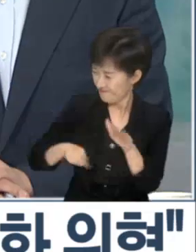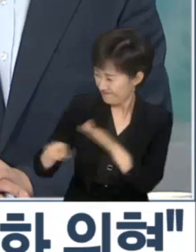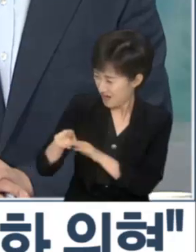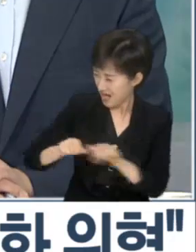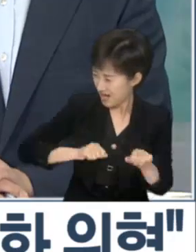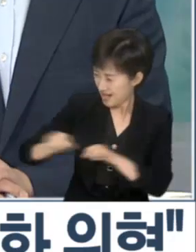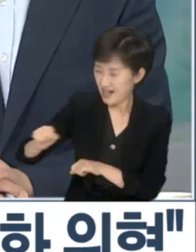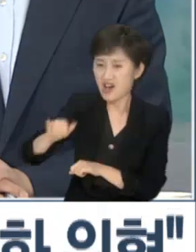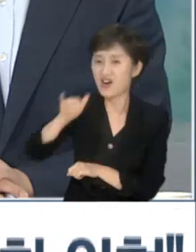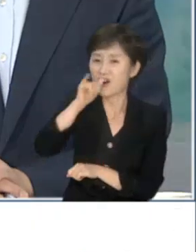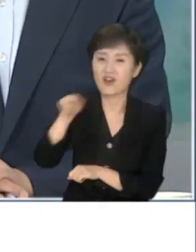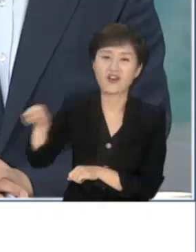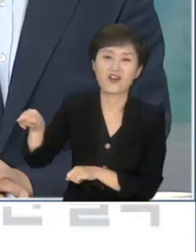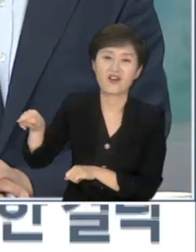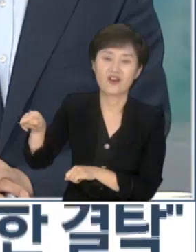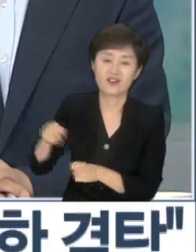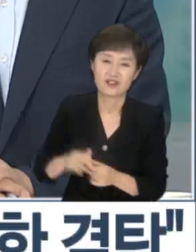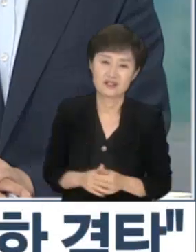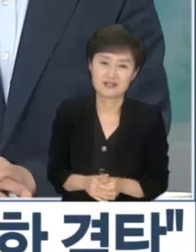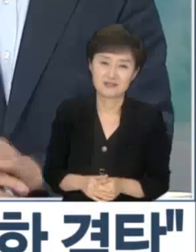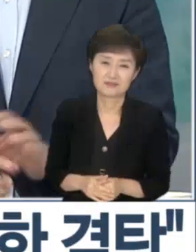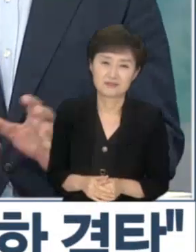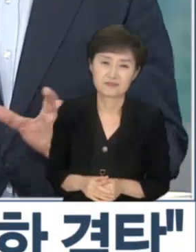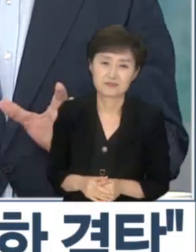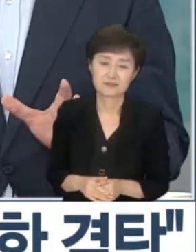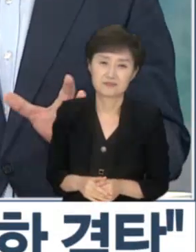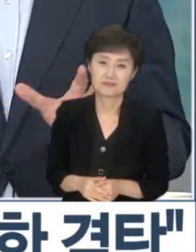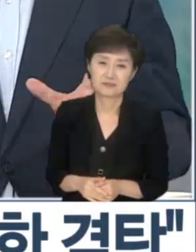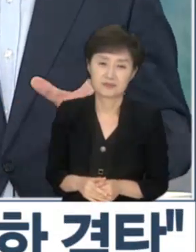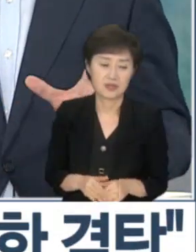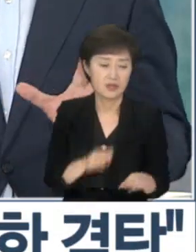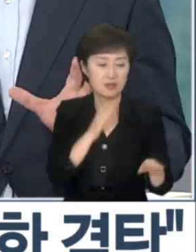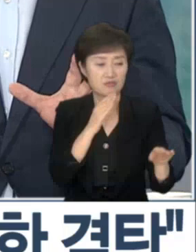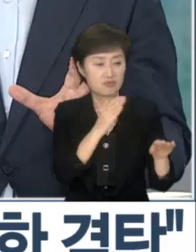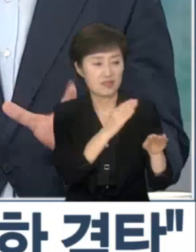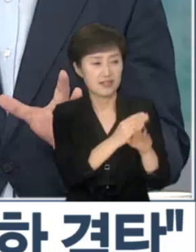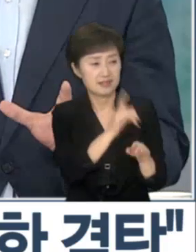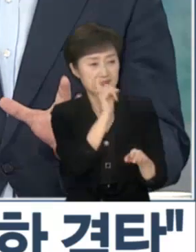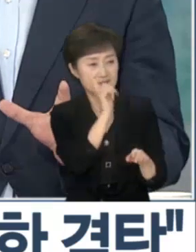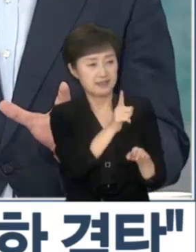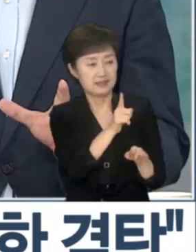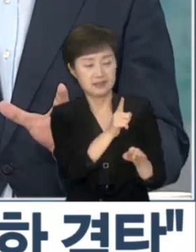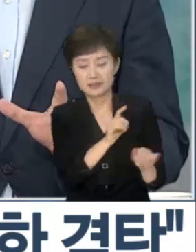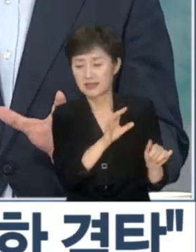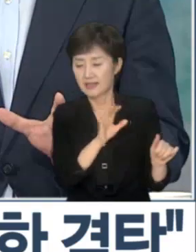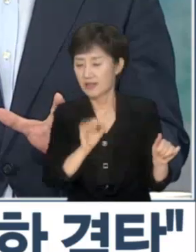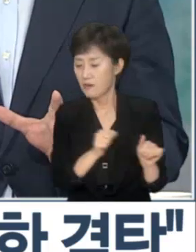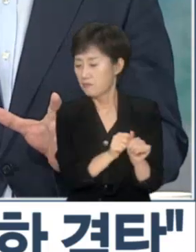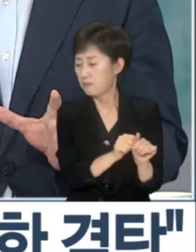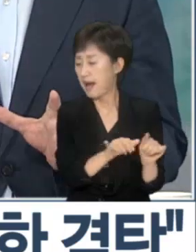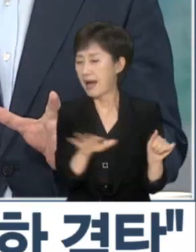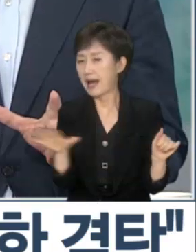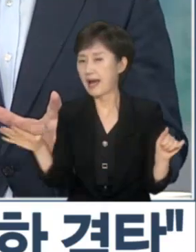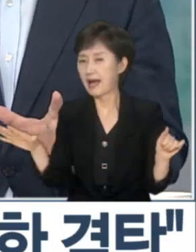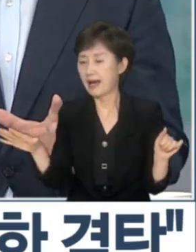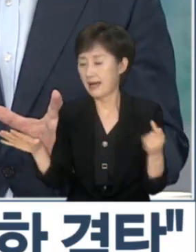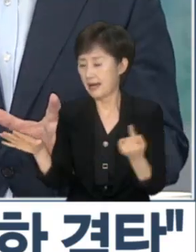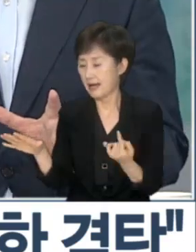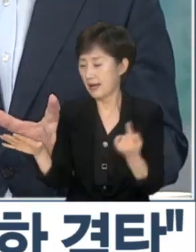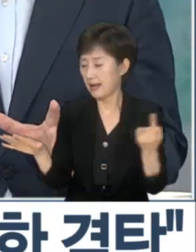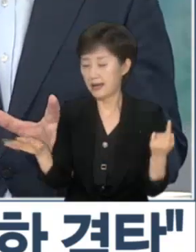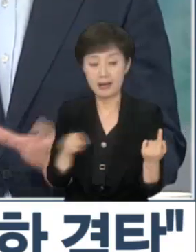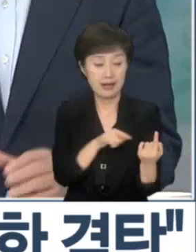공헌하고 다니고 있는 것 아니겠습니까 그러면서 북을 완전히 옥죄고 있습니다 지금 그렇지 않아도 경제적인